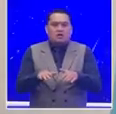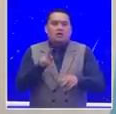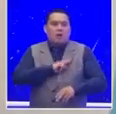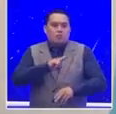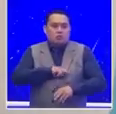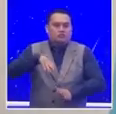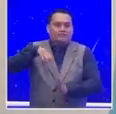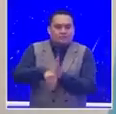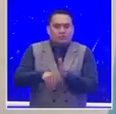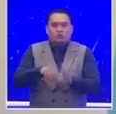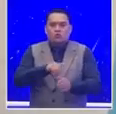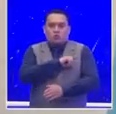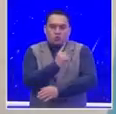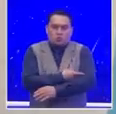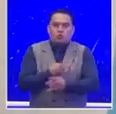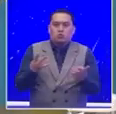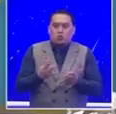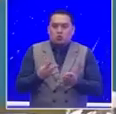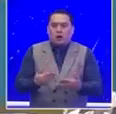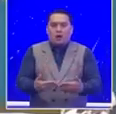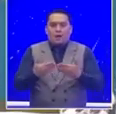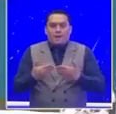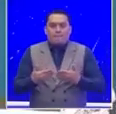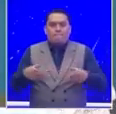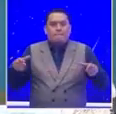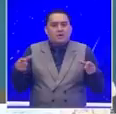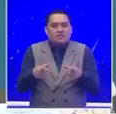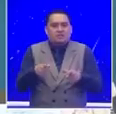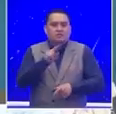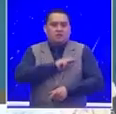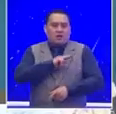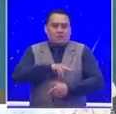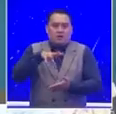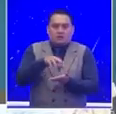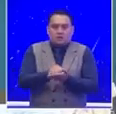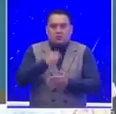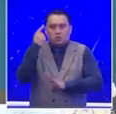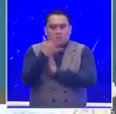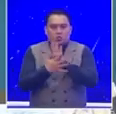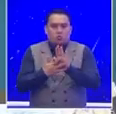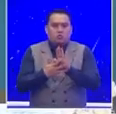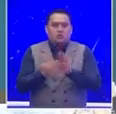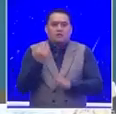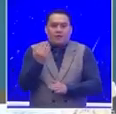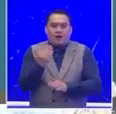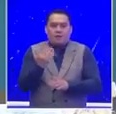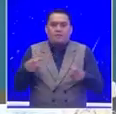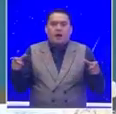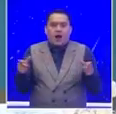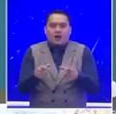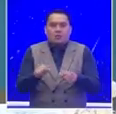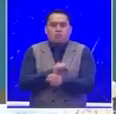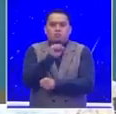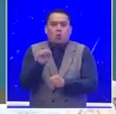работать. Поэтому вот именно по карантинным мерам занимайтесь как положено. Понял, да? По карантинным постам,